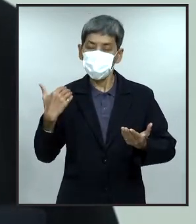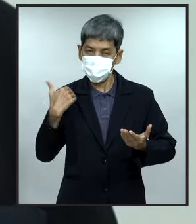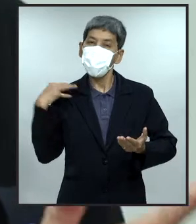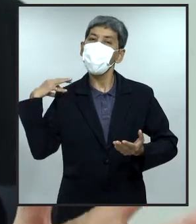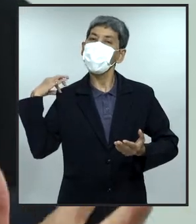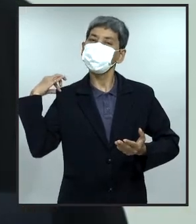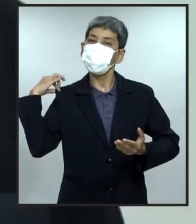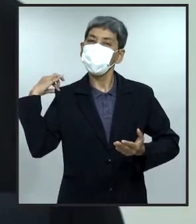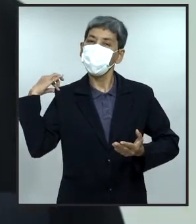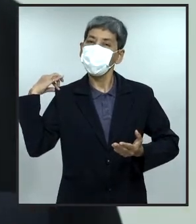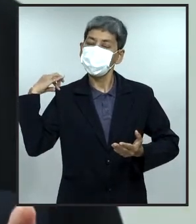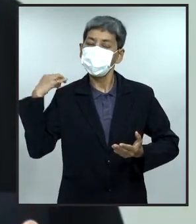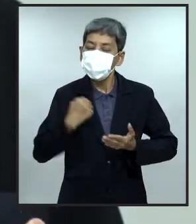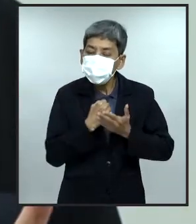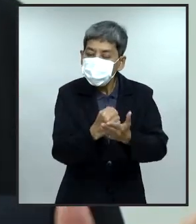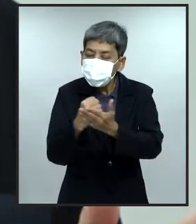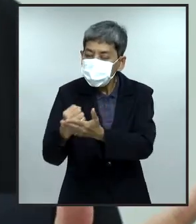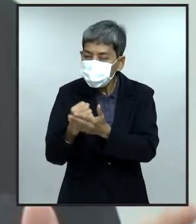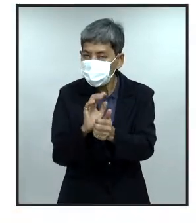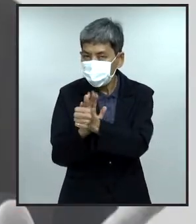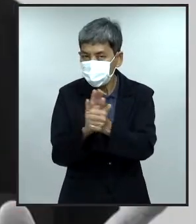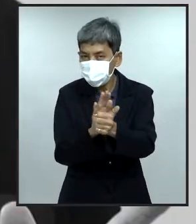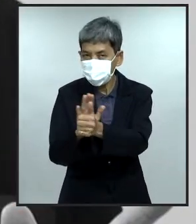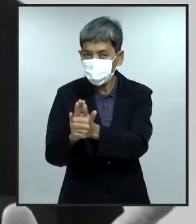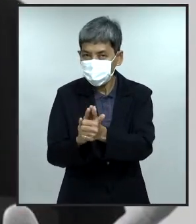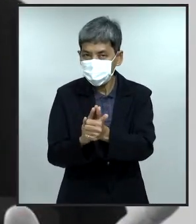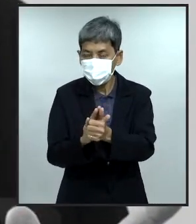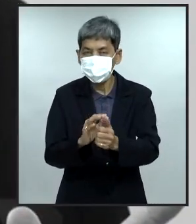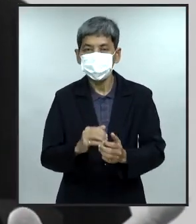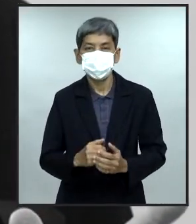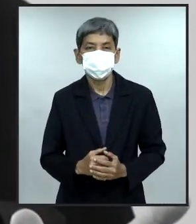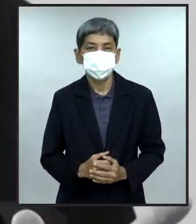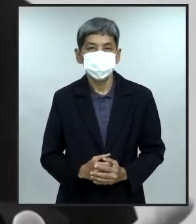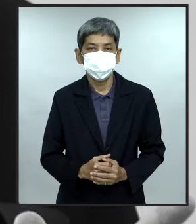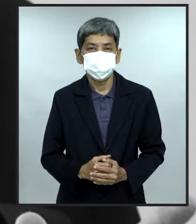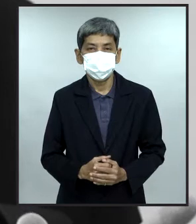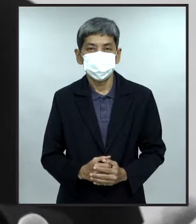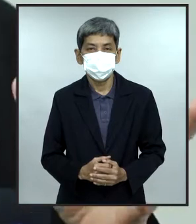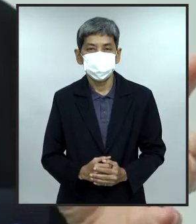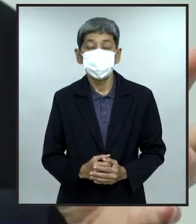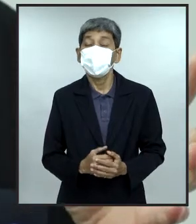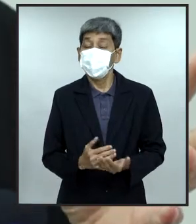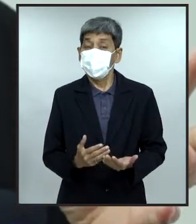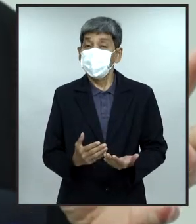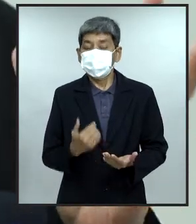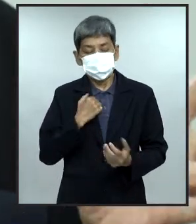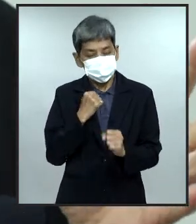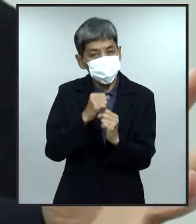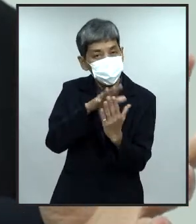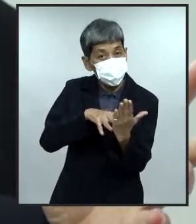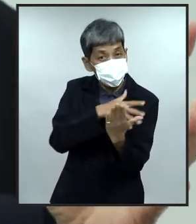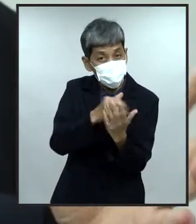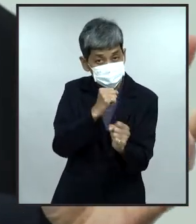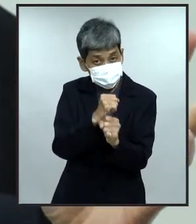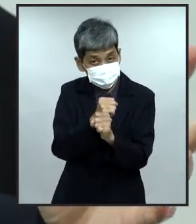ะต้องมีอาสาสมัครเนี่ยเข้าไปช่วยเหลือการที่จะวาง